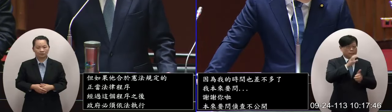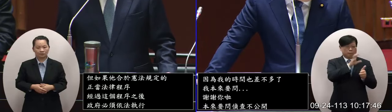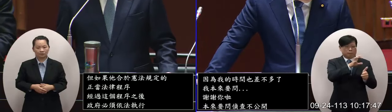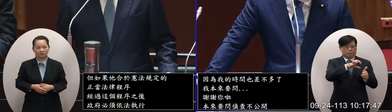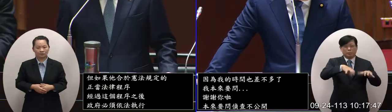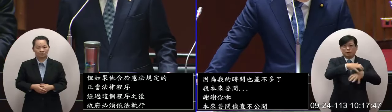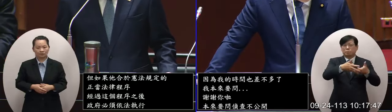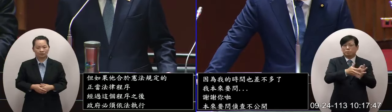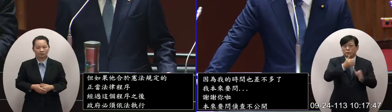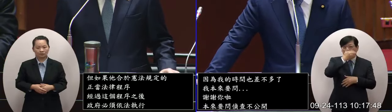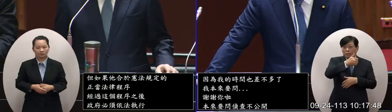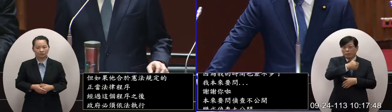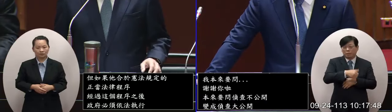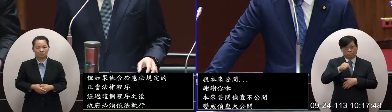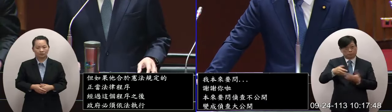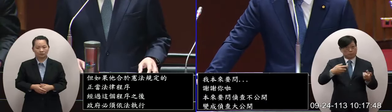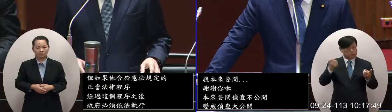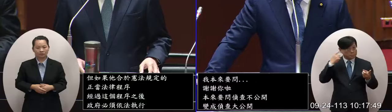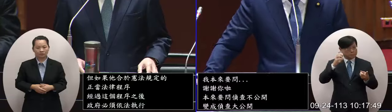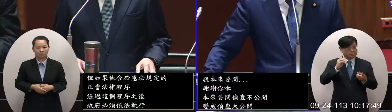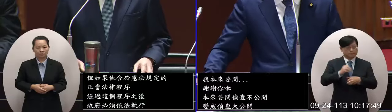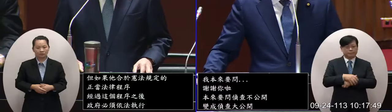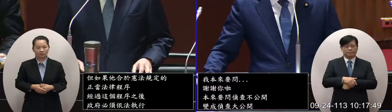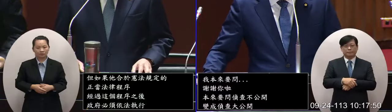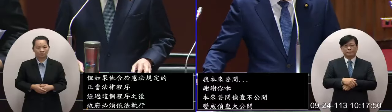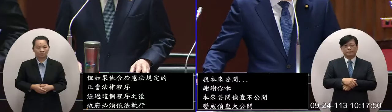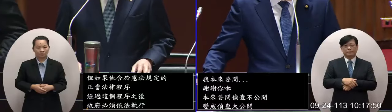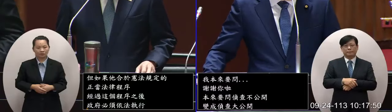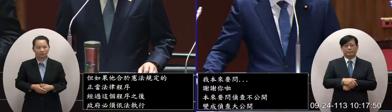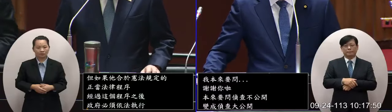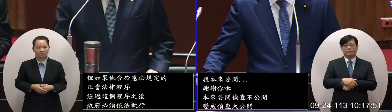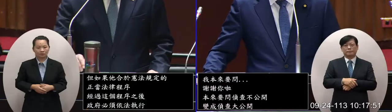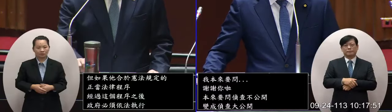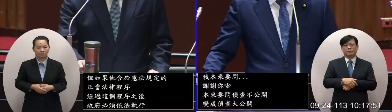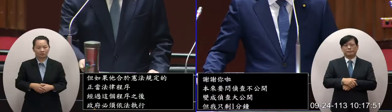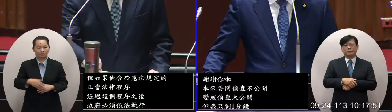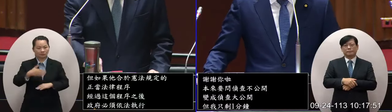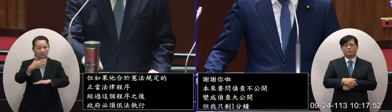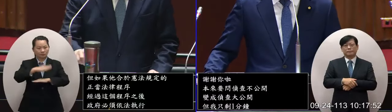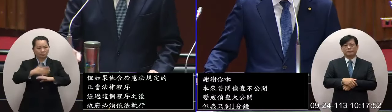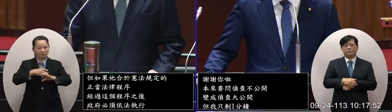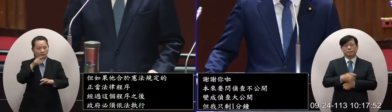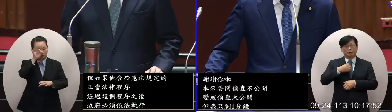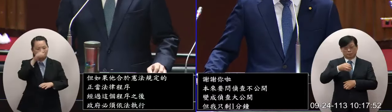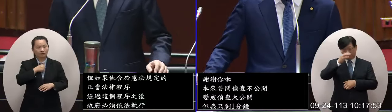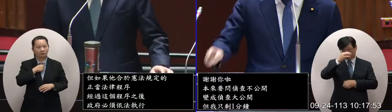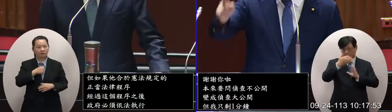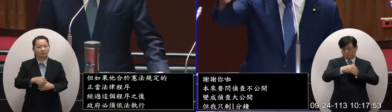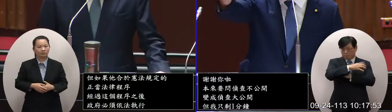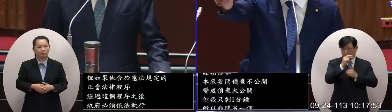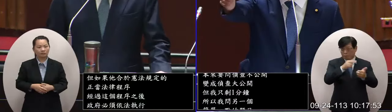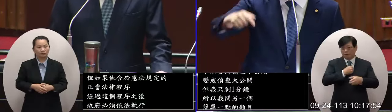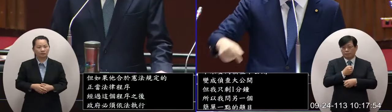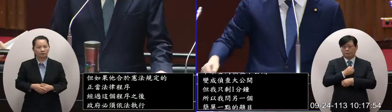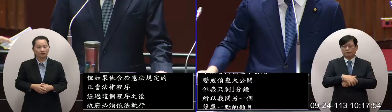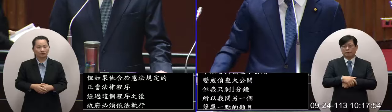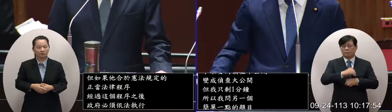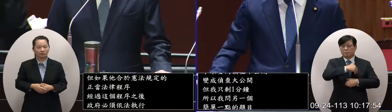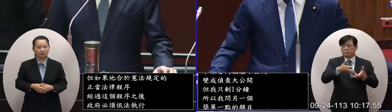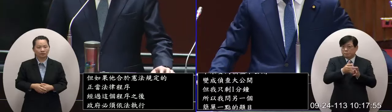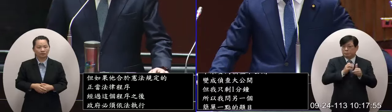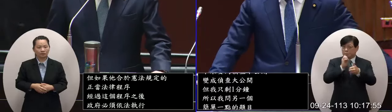骂环境部长彭启明，这件事你有听闻吗？ 我看媒体知道啊，这个 你看媒体知道，所以我们的邱